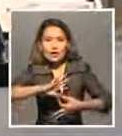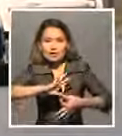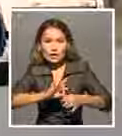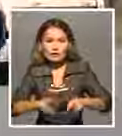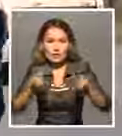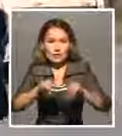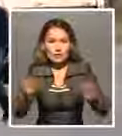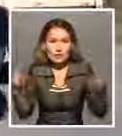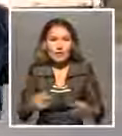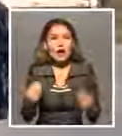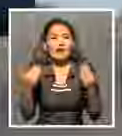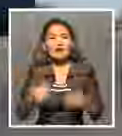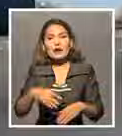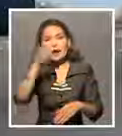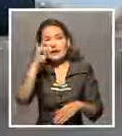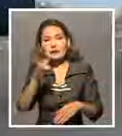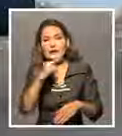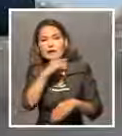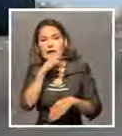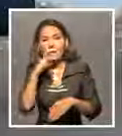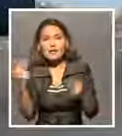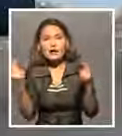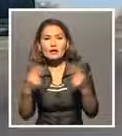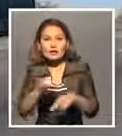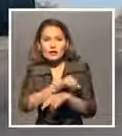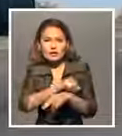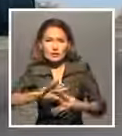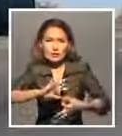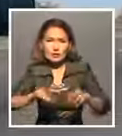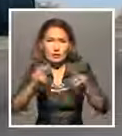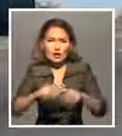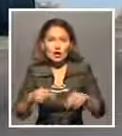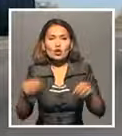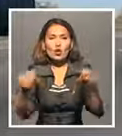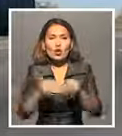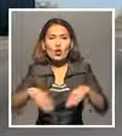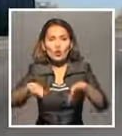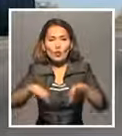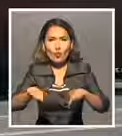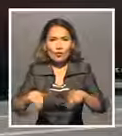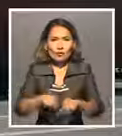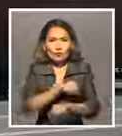қойыпты. Соңғы ақпарат бойынша, қазір екі елдің ортасындағы бейтарап аймақта 10-ға жуық жүк көлігі қаңтарылып тұр.